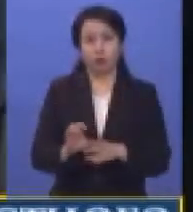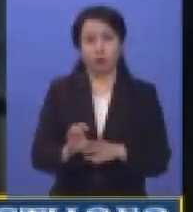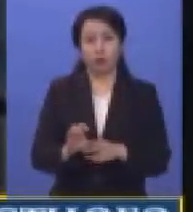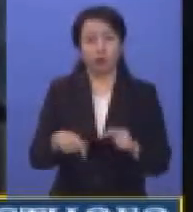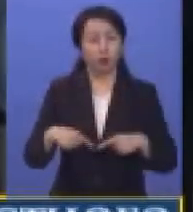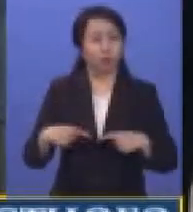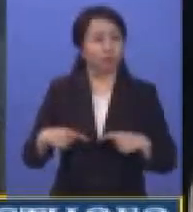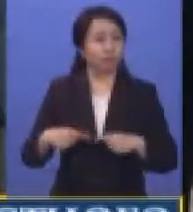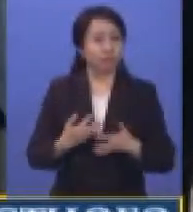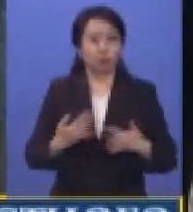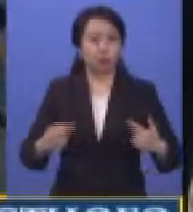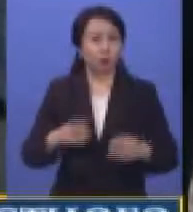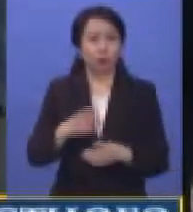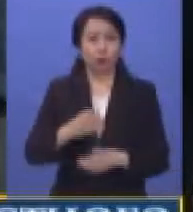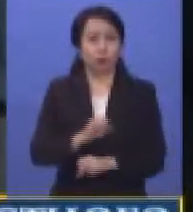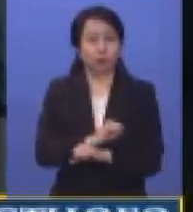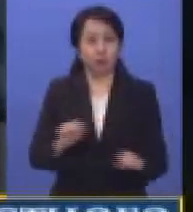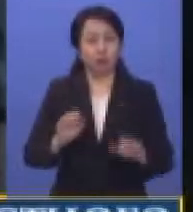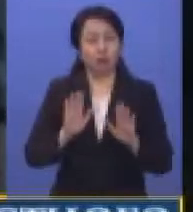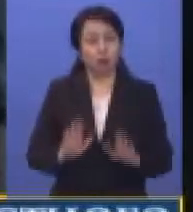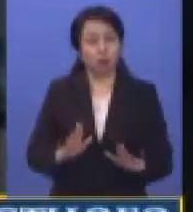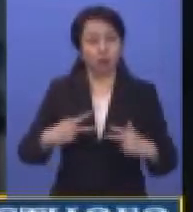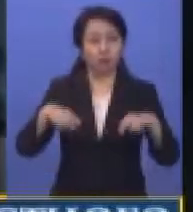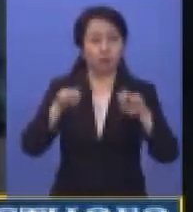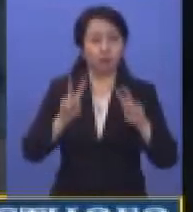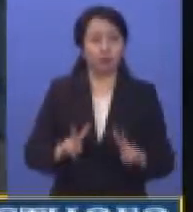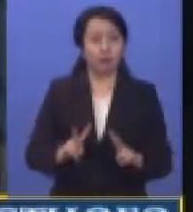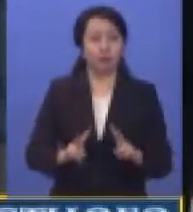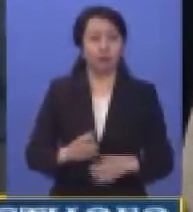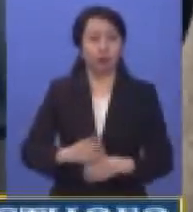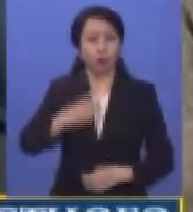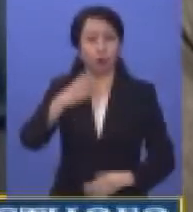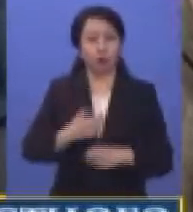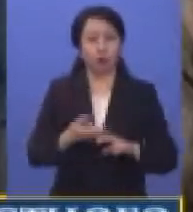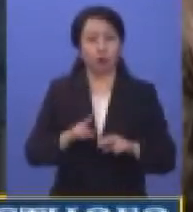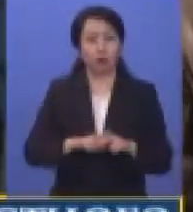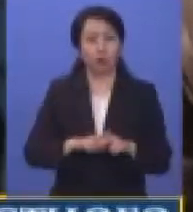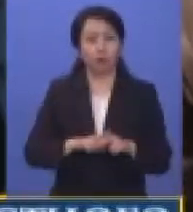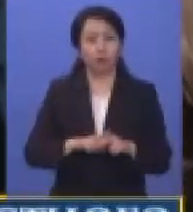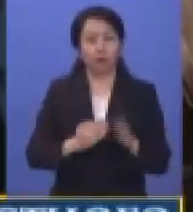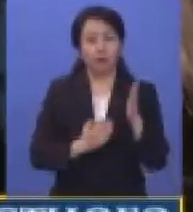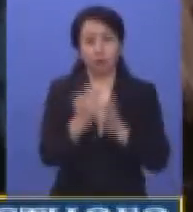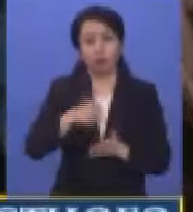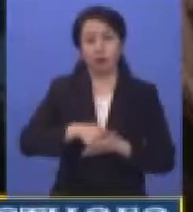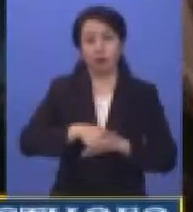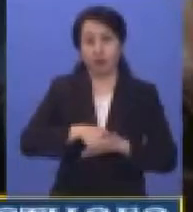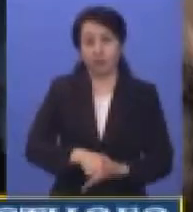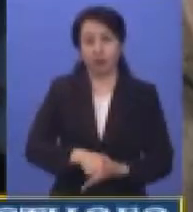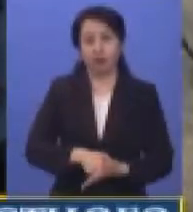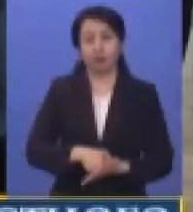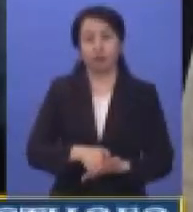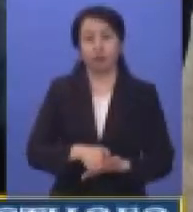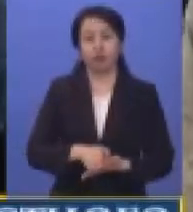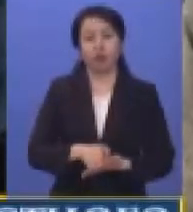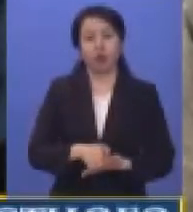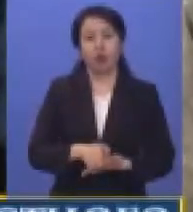поставишь. Значит, это только специализированная труба, которая выдерживает высокое давление, большую